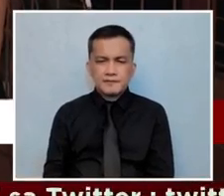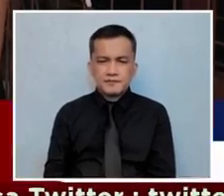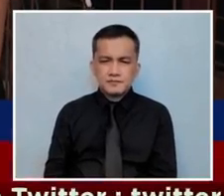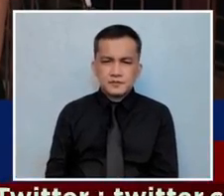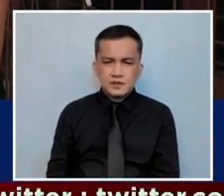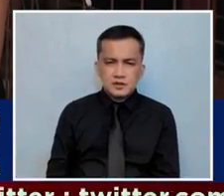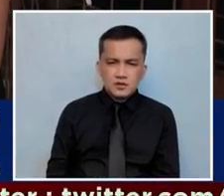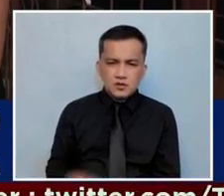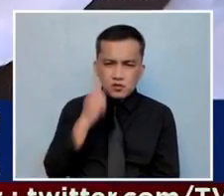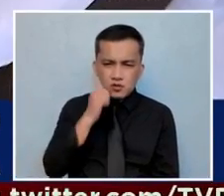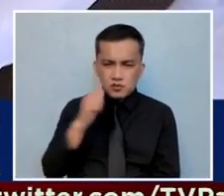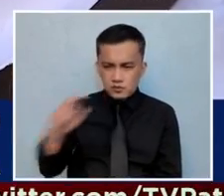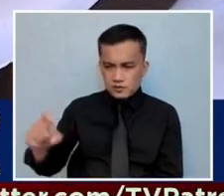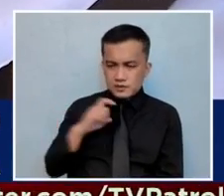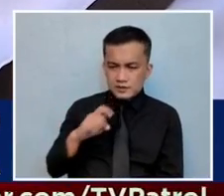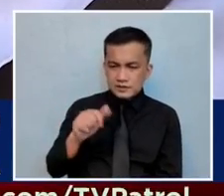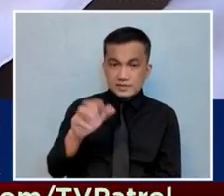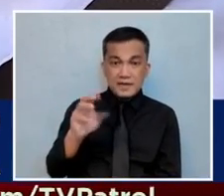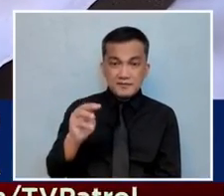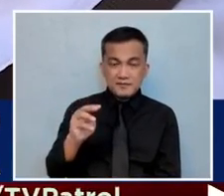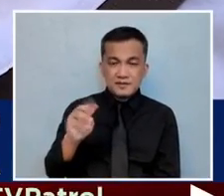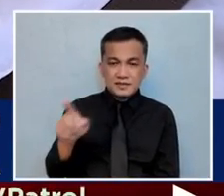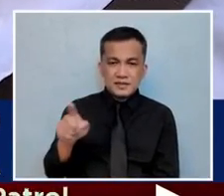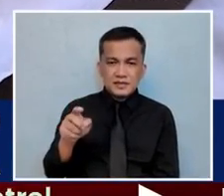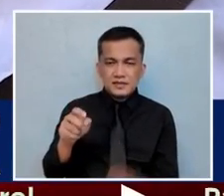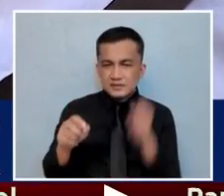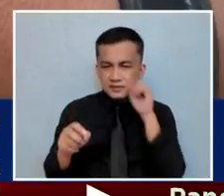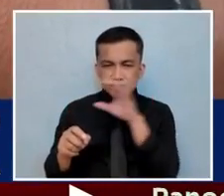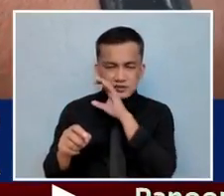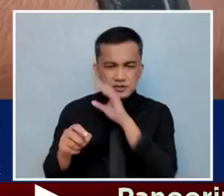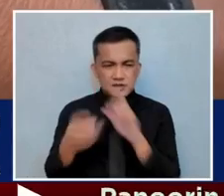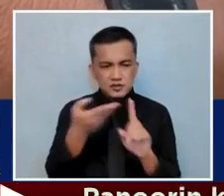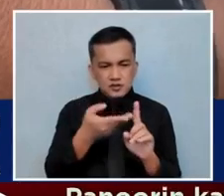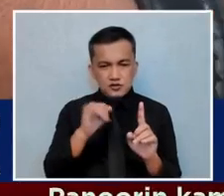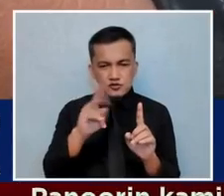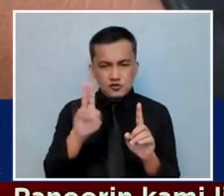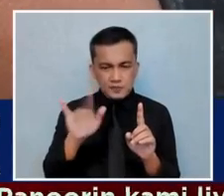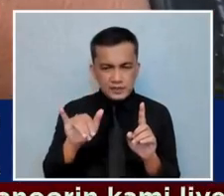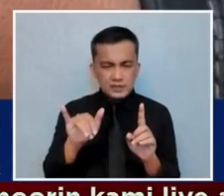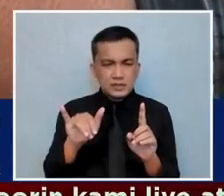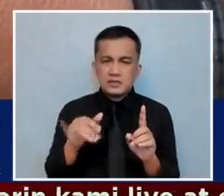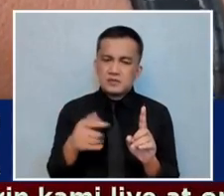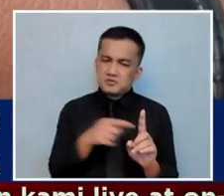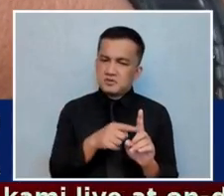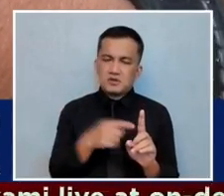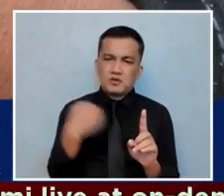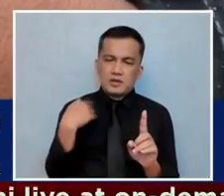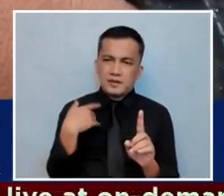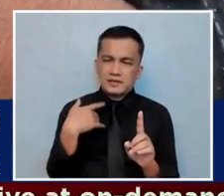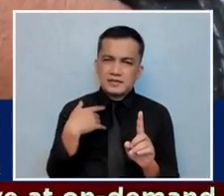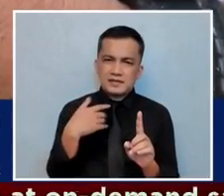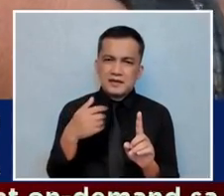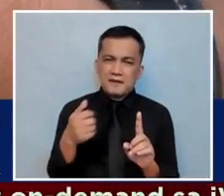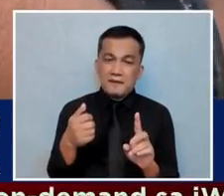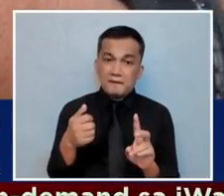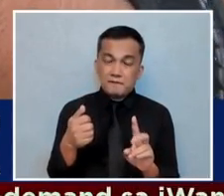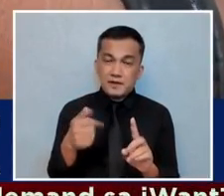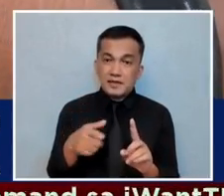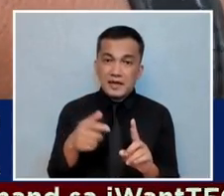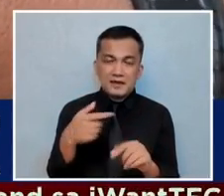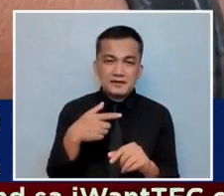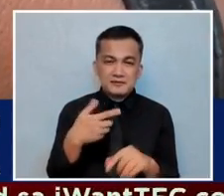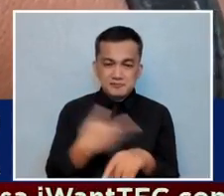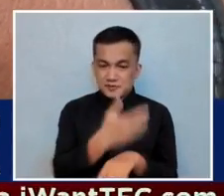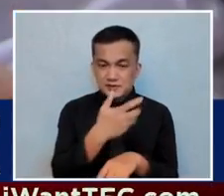Madalas makatanggap ng scam text ang senior citizen na si Jovimar Gumiran. Bagamat hindi pa siya nabibiktima sa ganitong paraan, handa siyang ibigay